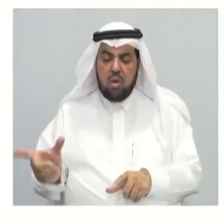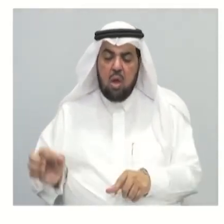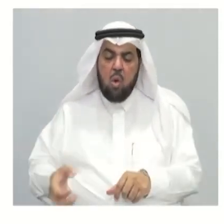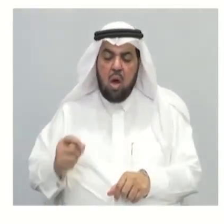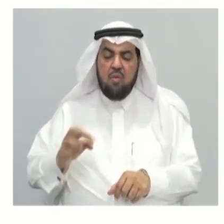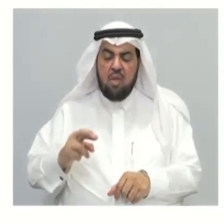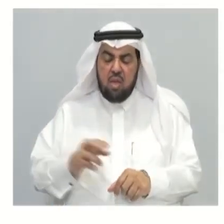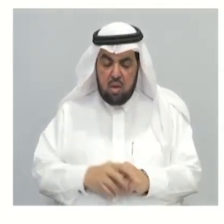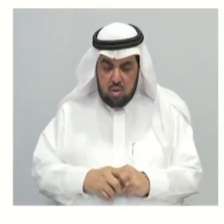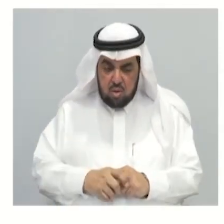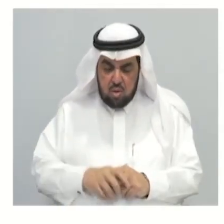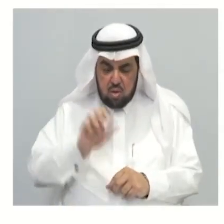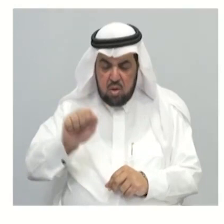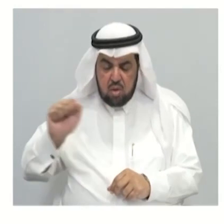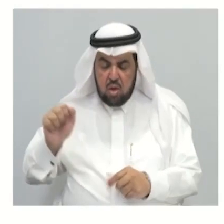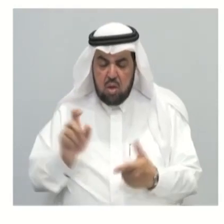نوافذ